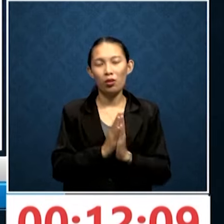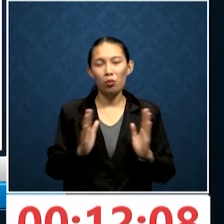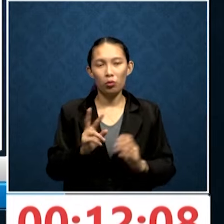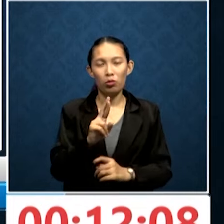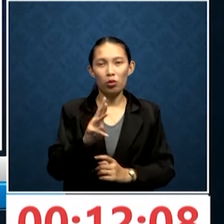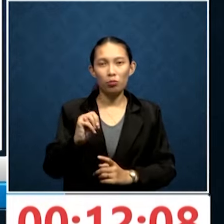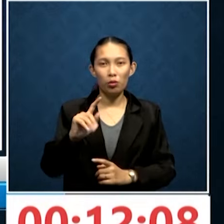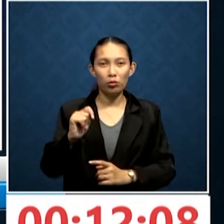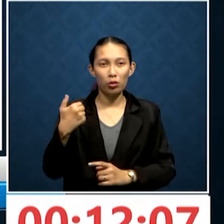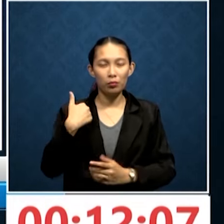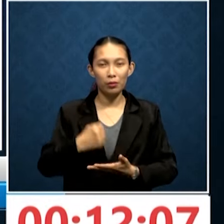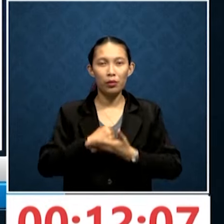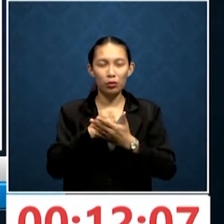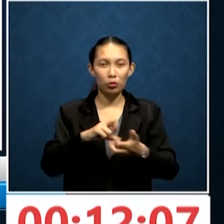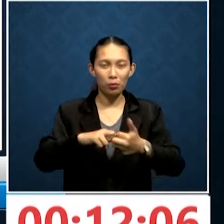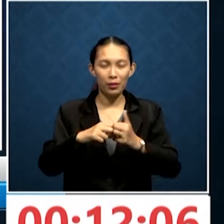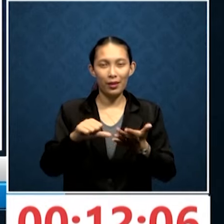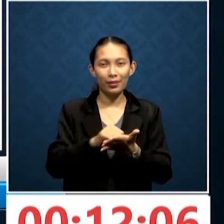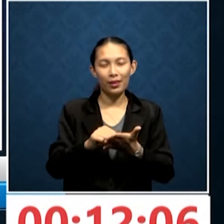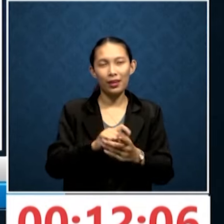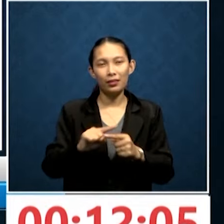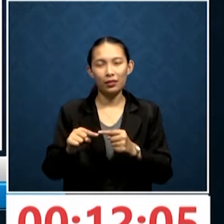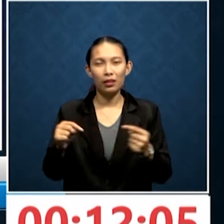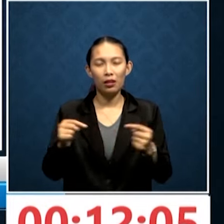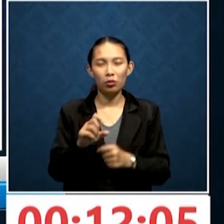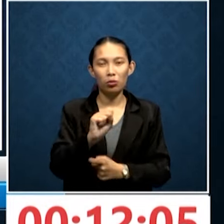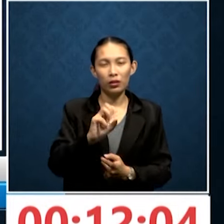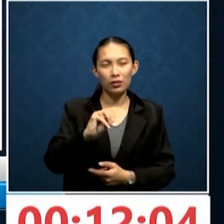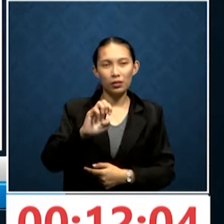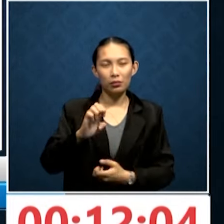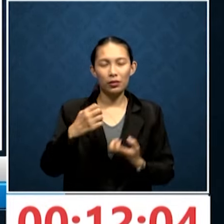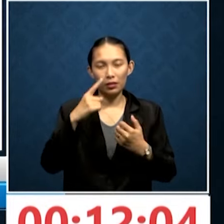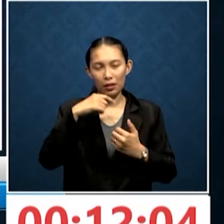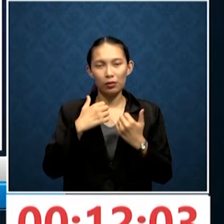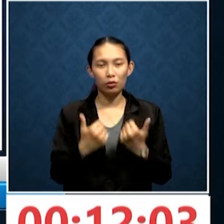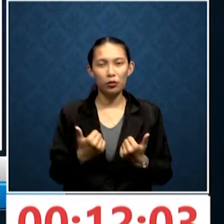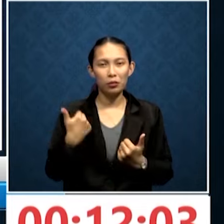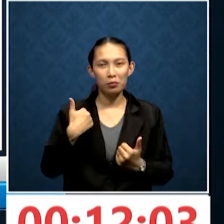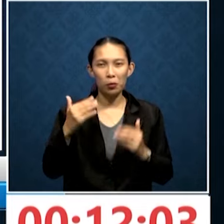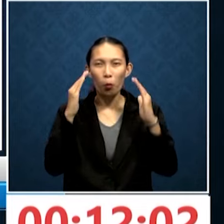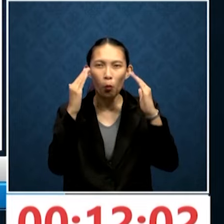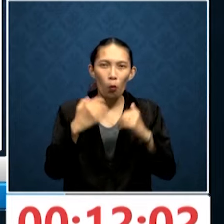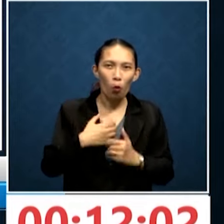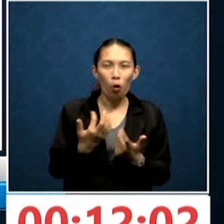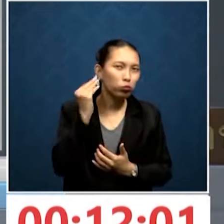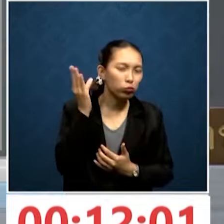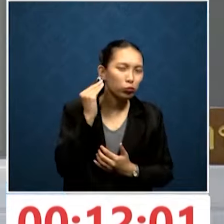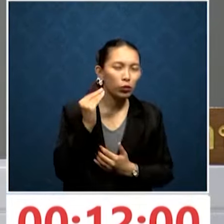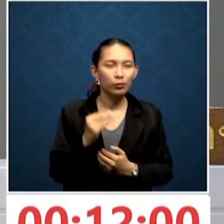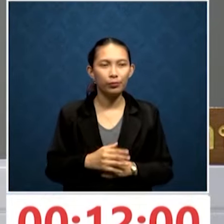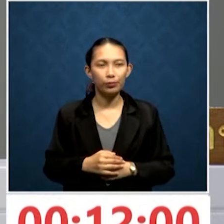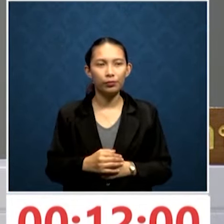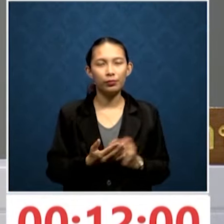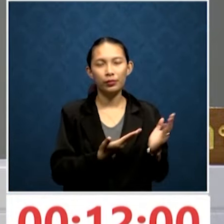นตรีที่จะช่วยแก้ปัญหาให้กับSME ไทยที่กำลังตั้งใจฟังคำตอบของท่านค่ะ